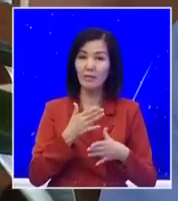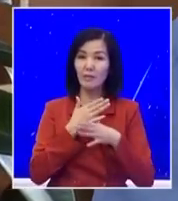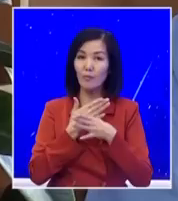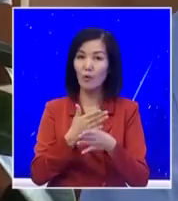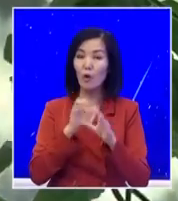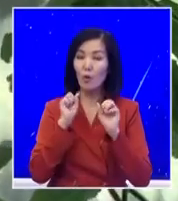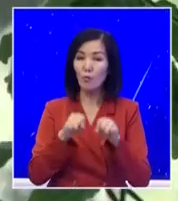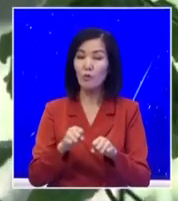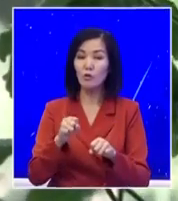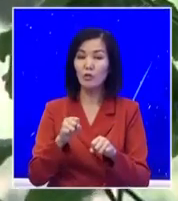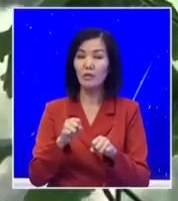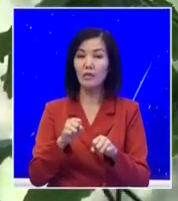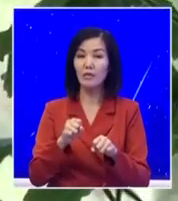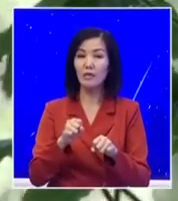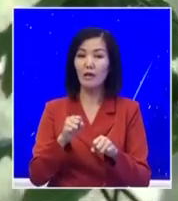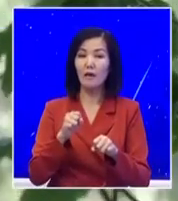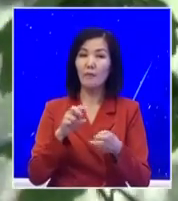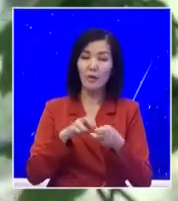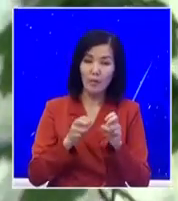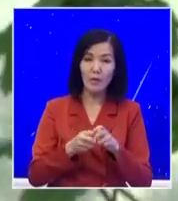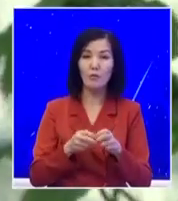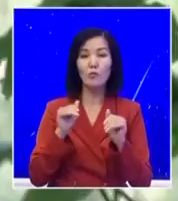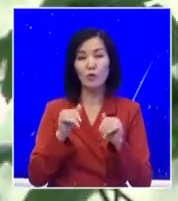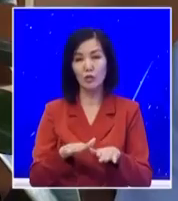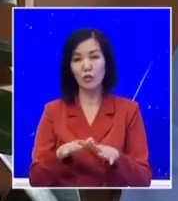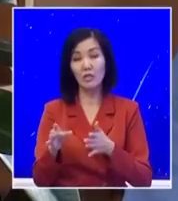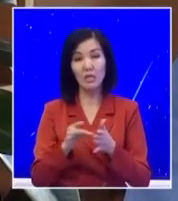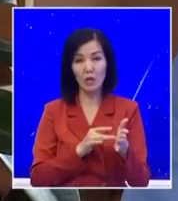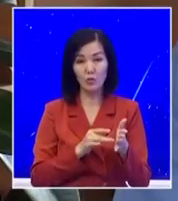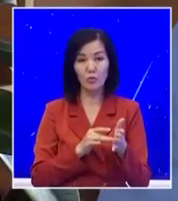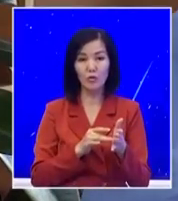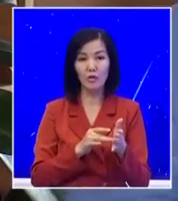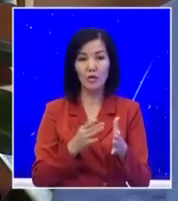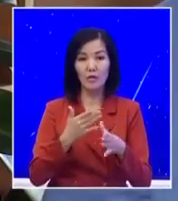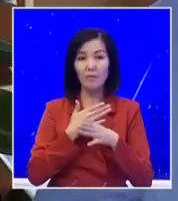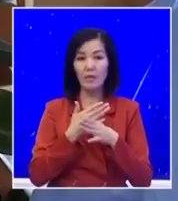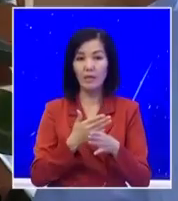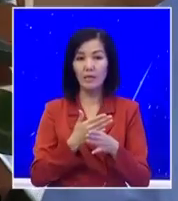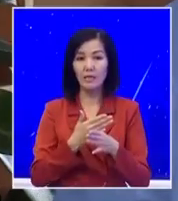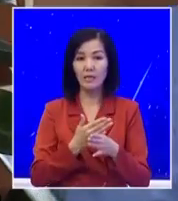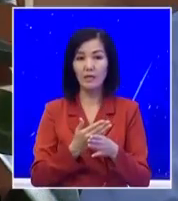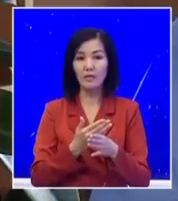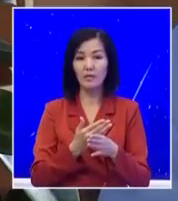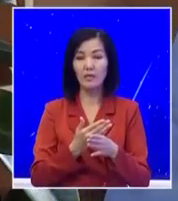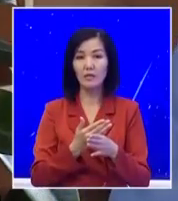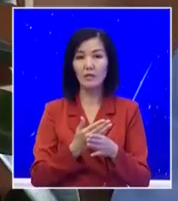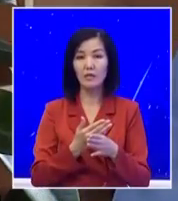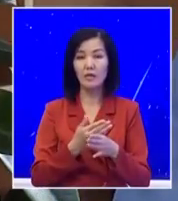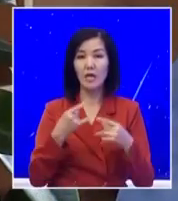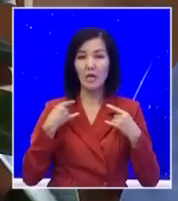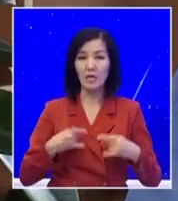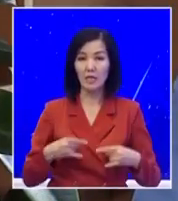нас выслушать, наши наболевшие вопросы решить любую минуту. Благодаря нее у нас вот появился